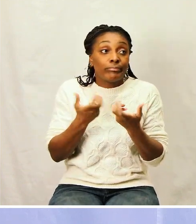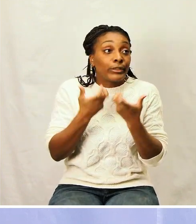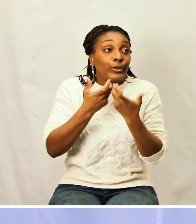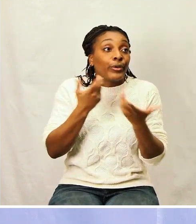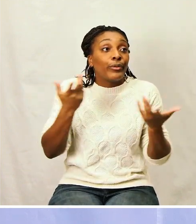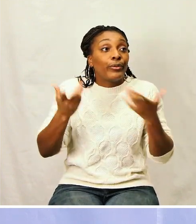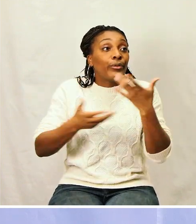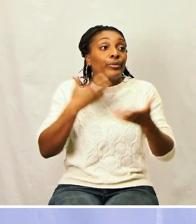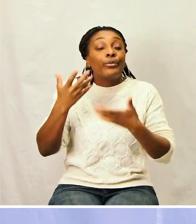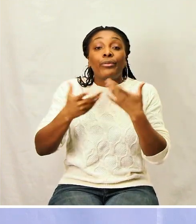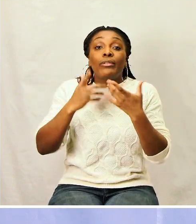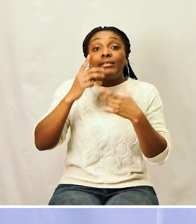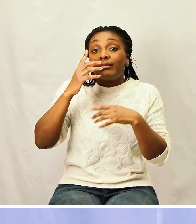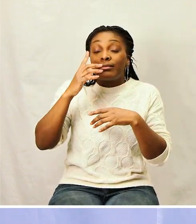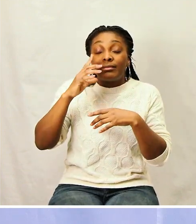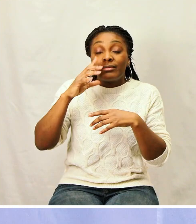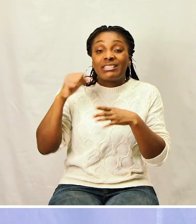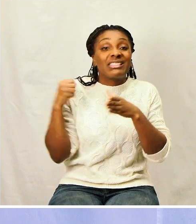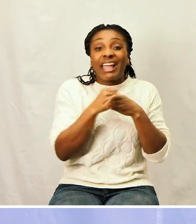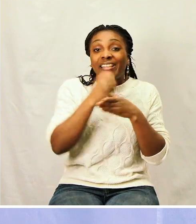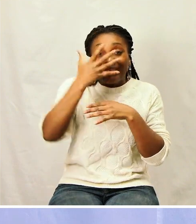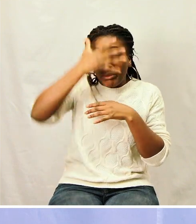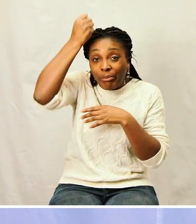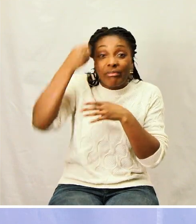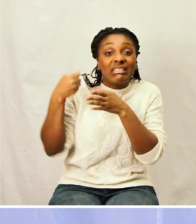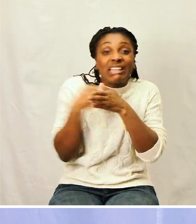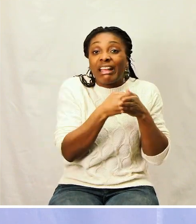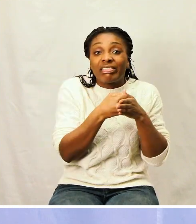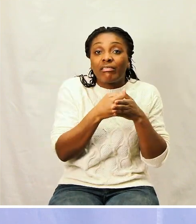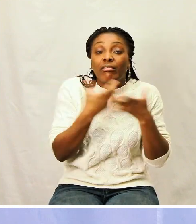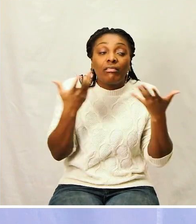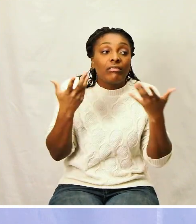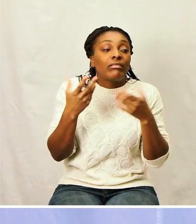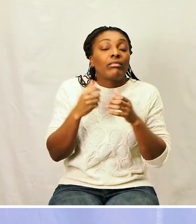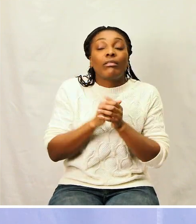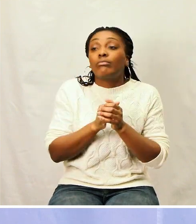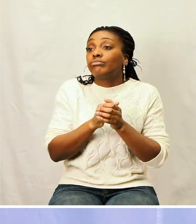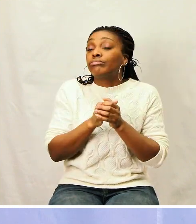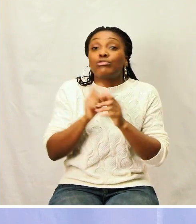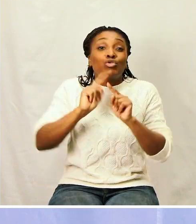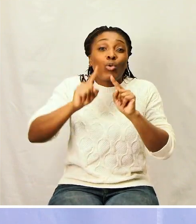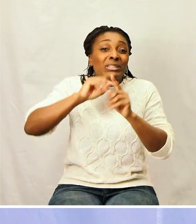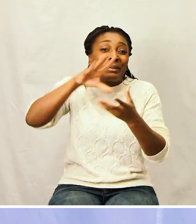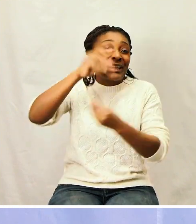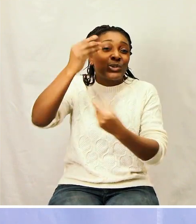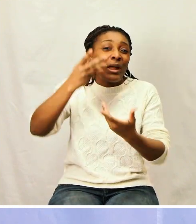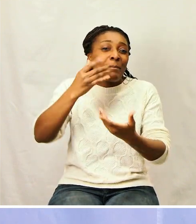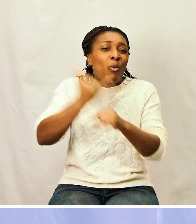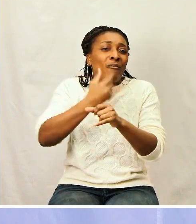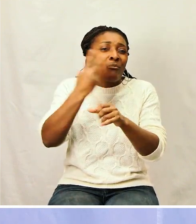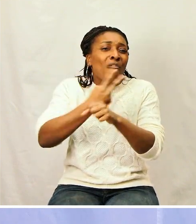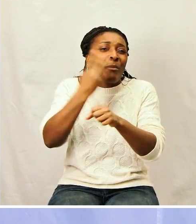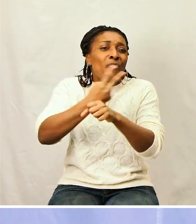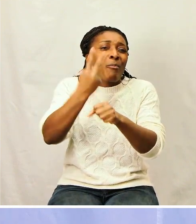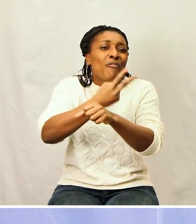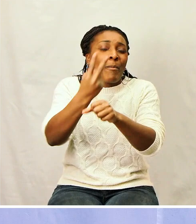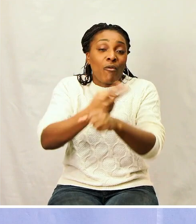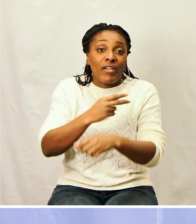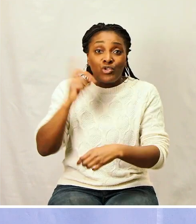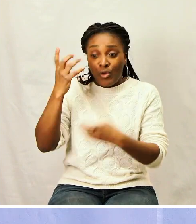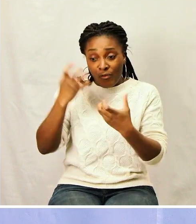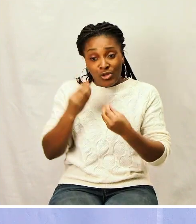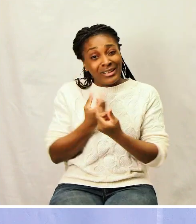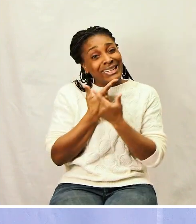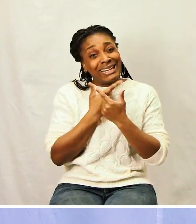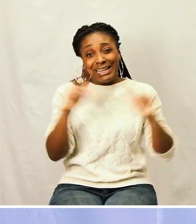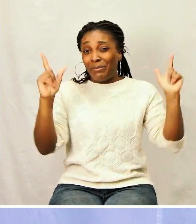par des sectes parfois et bien des choses spirituelles et qu'on a transporté et Dieu veut nous en libérer et te restaurer